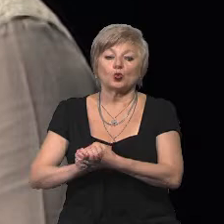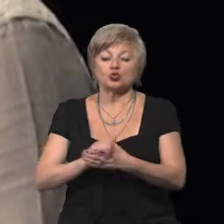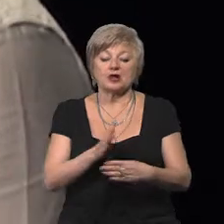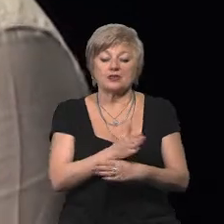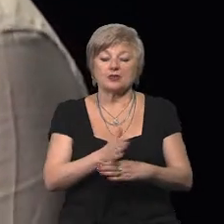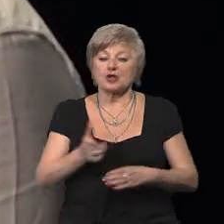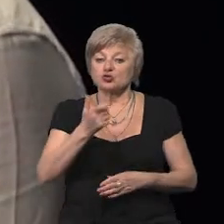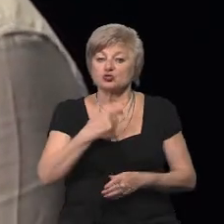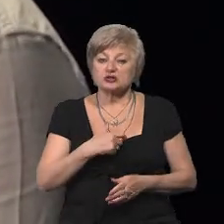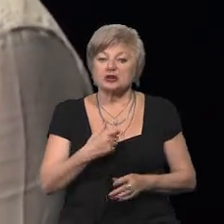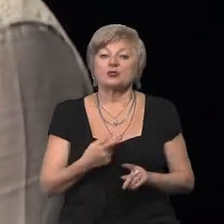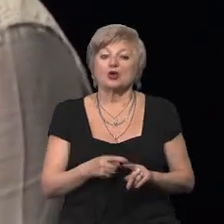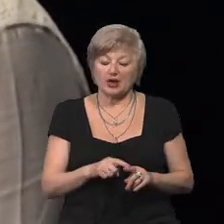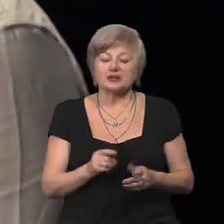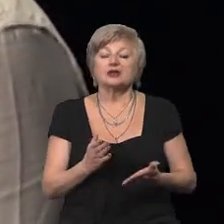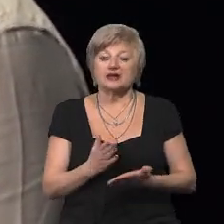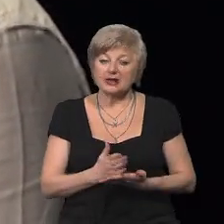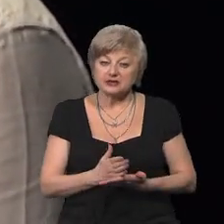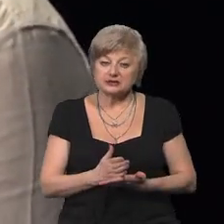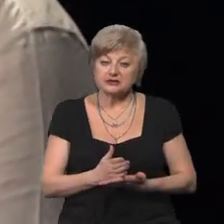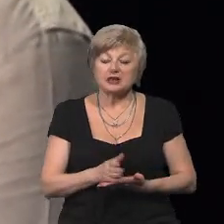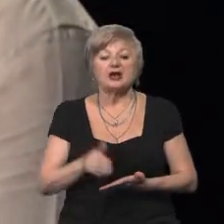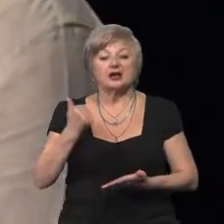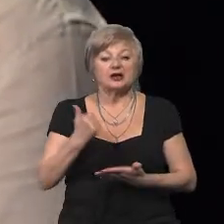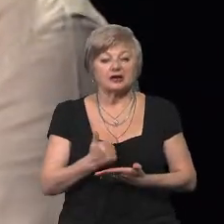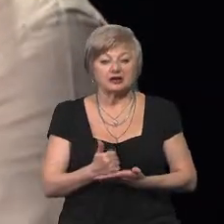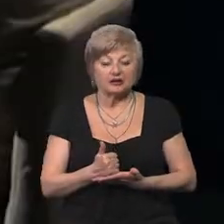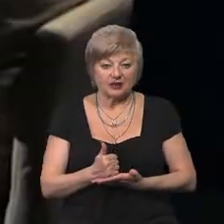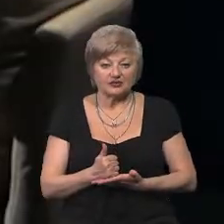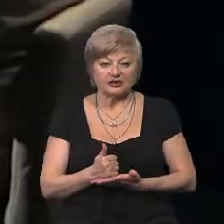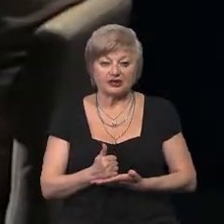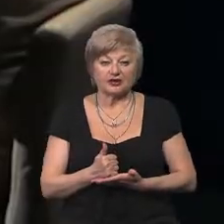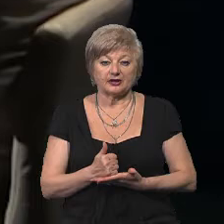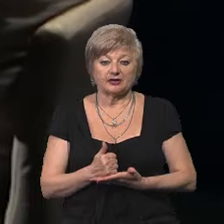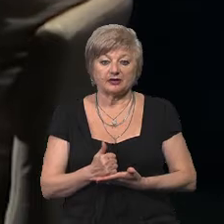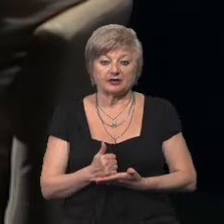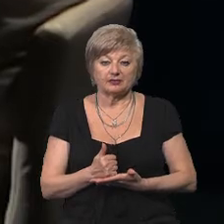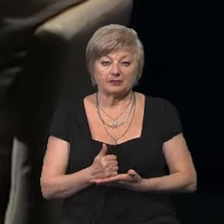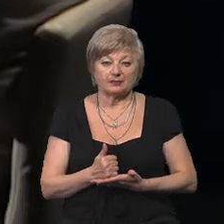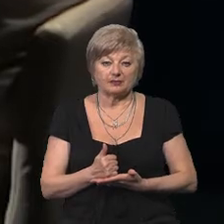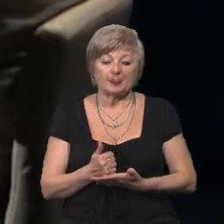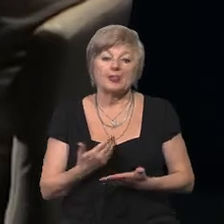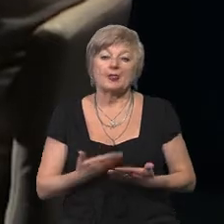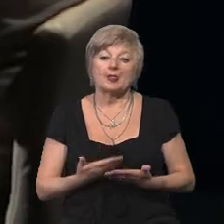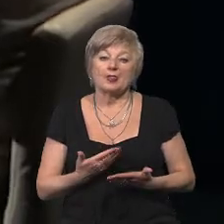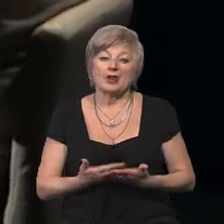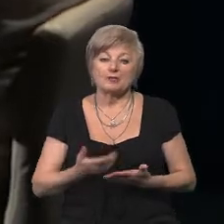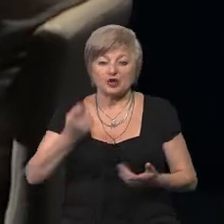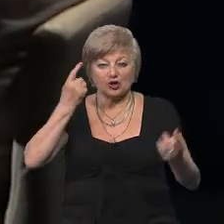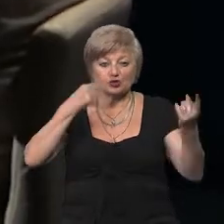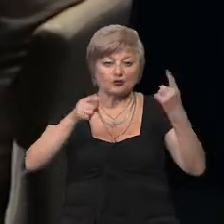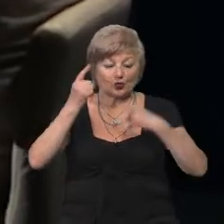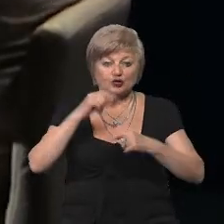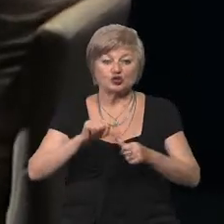То есть это есть. И главное, например, если мы как... например, как творческие единицы